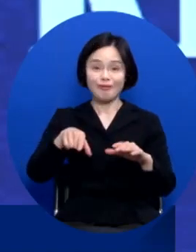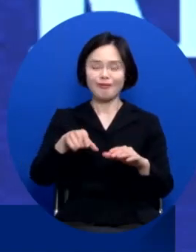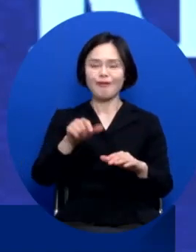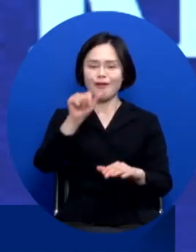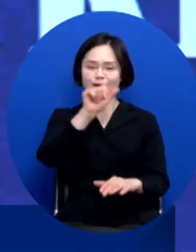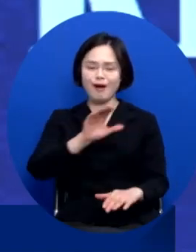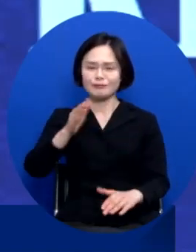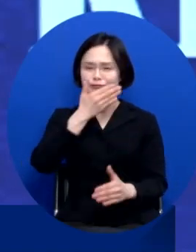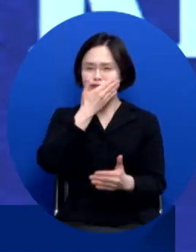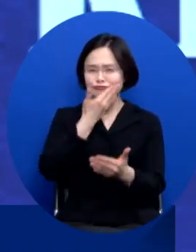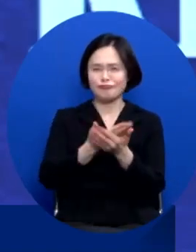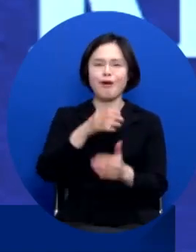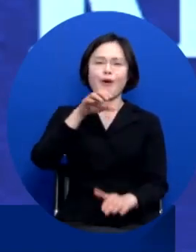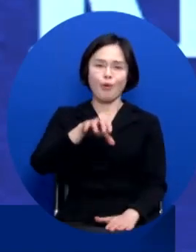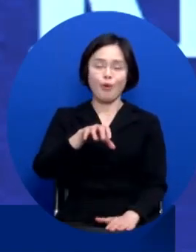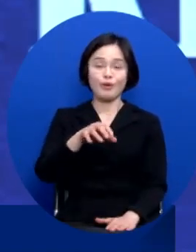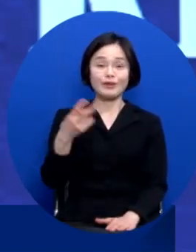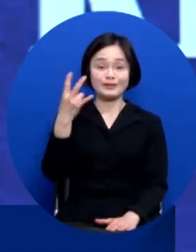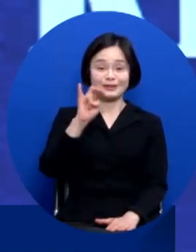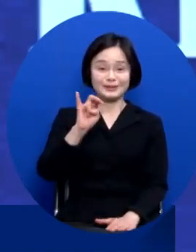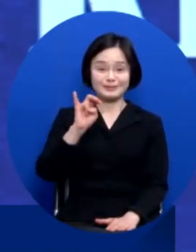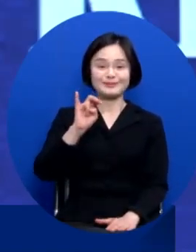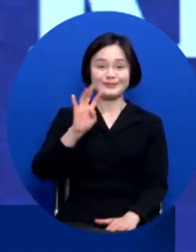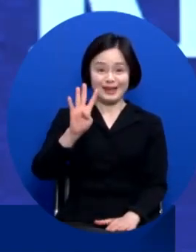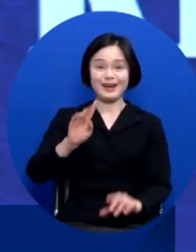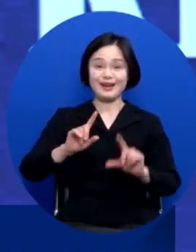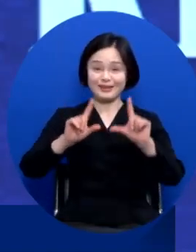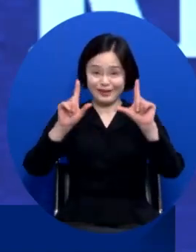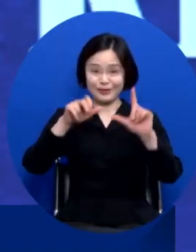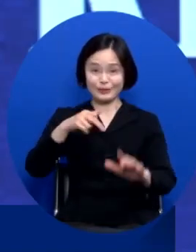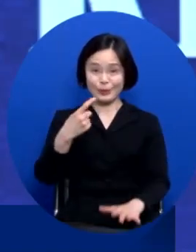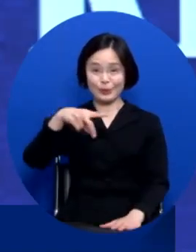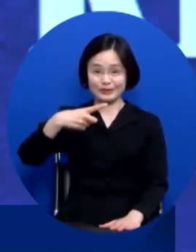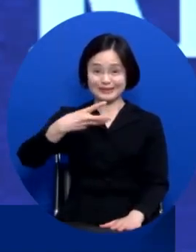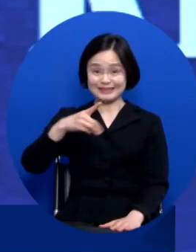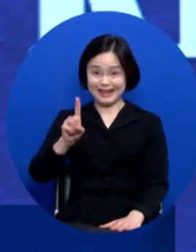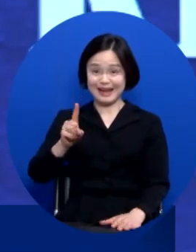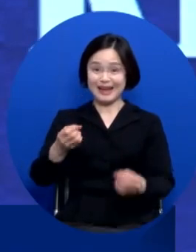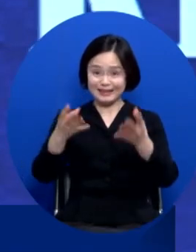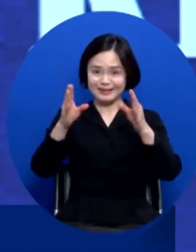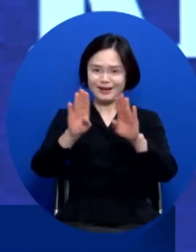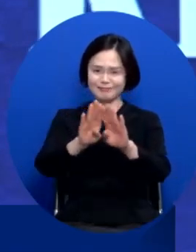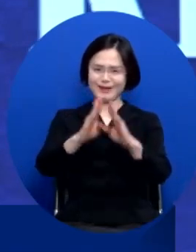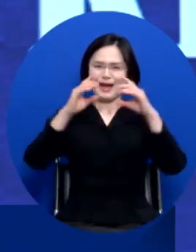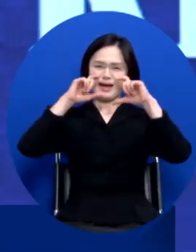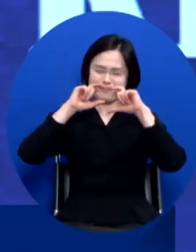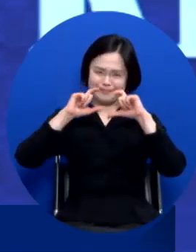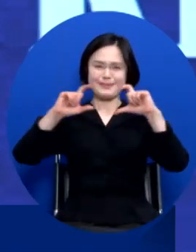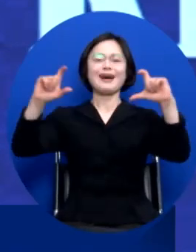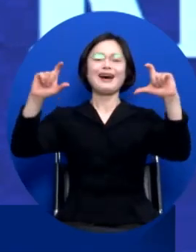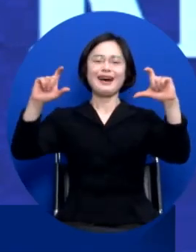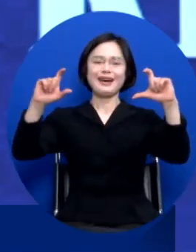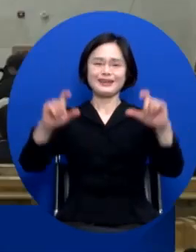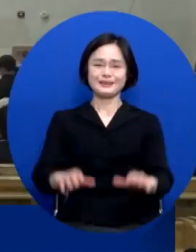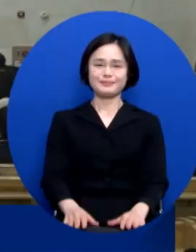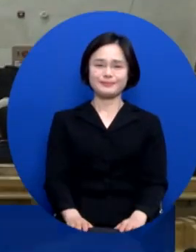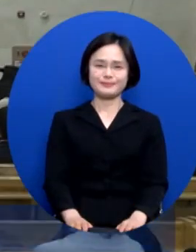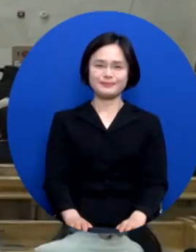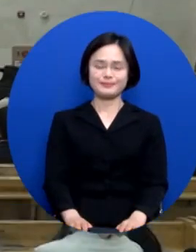제주에서 2024 코스타 월드 인 제주의 개회를 선포합니다.